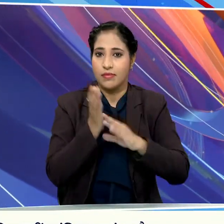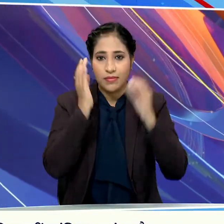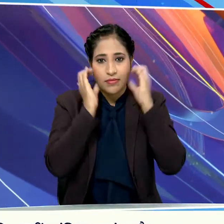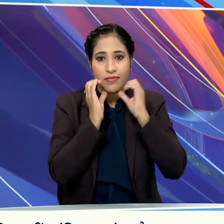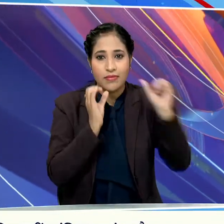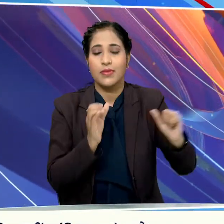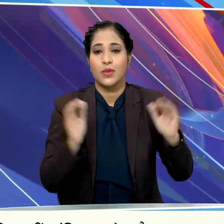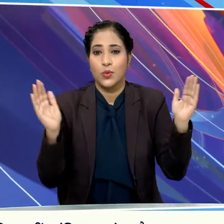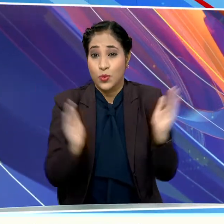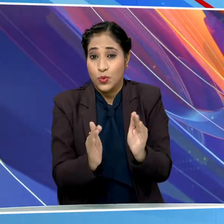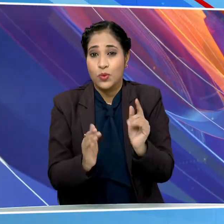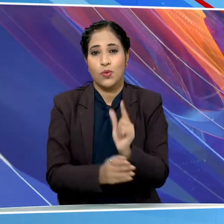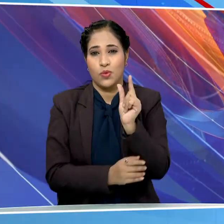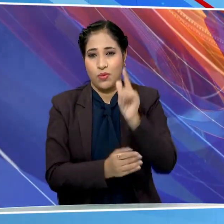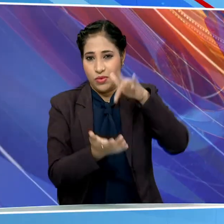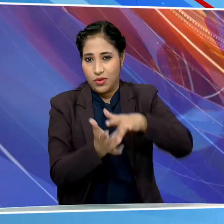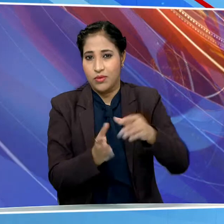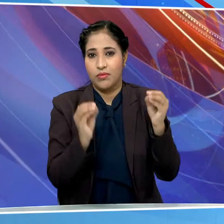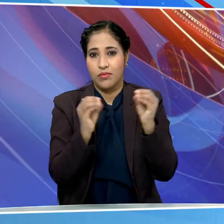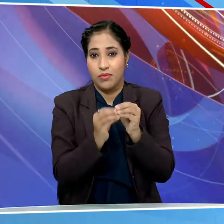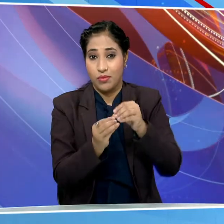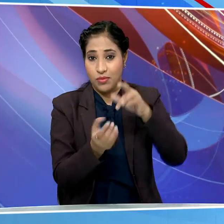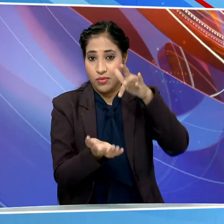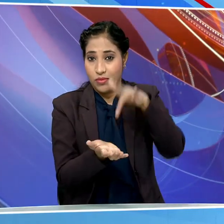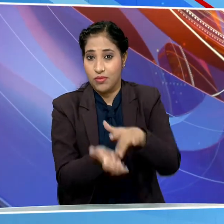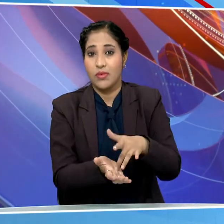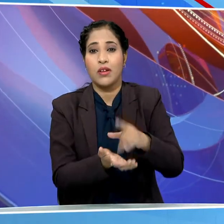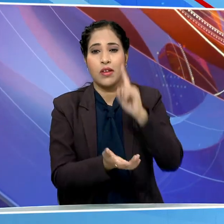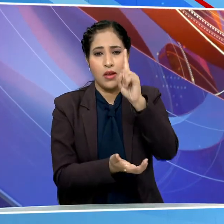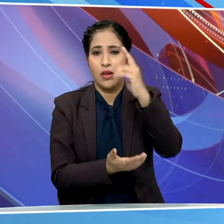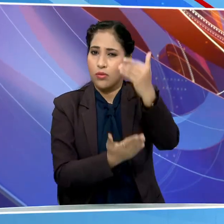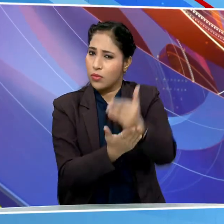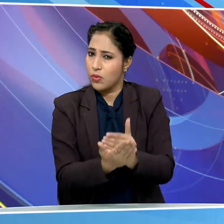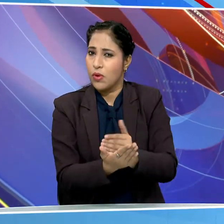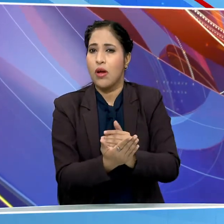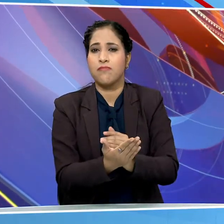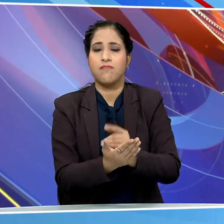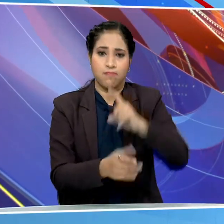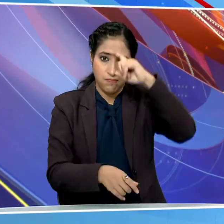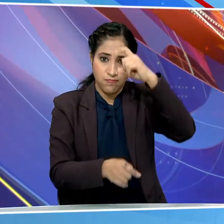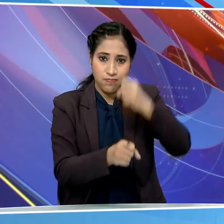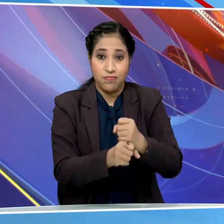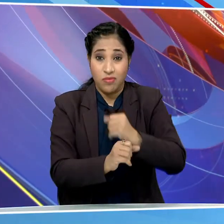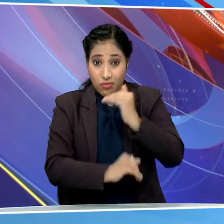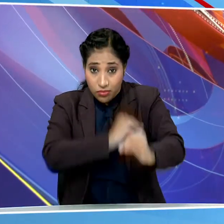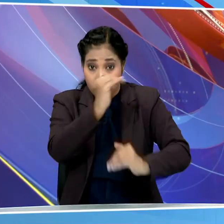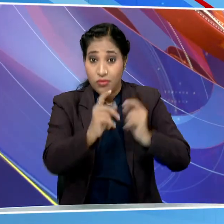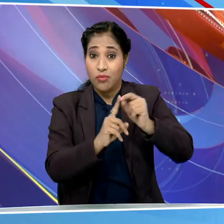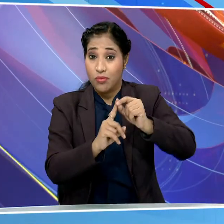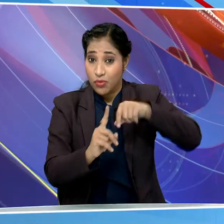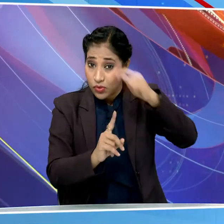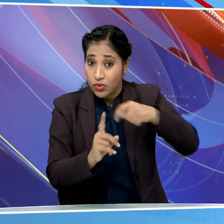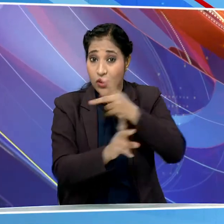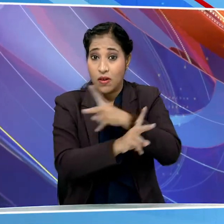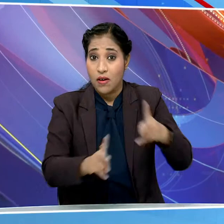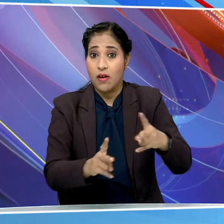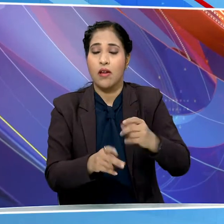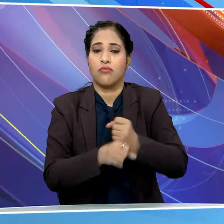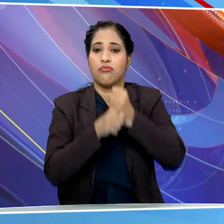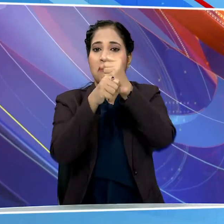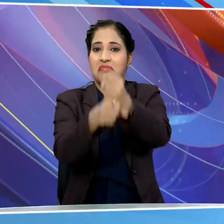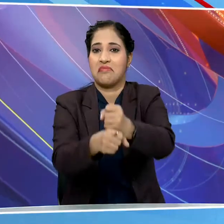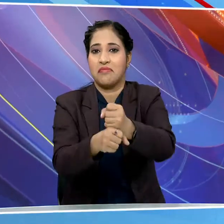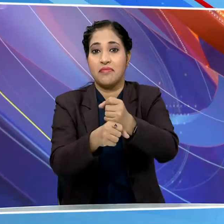प्रधानमंत्री नरेंद्र मोदी ने छोटा उदयपुर के बोडेली में एक कार्यक्रम के दौरान गुजरात को विकास परियोजनाओं का तोहफा